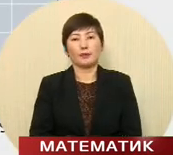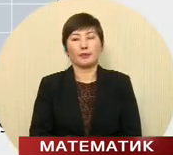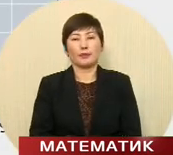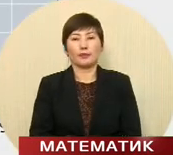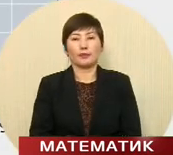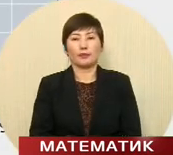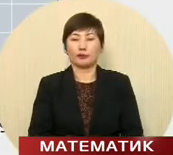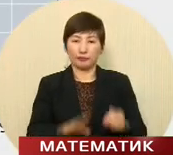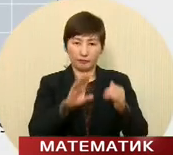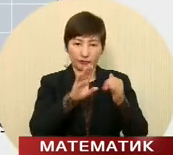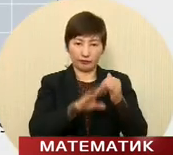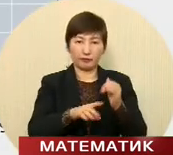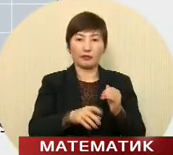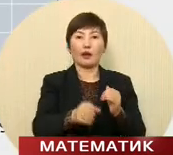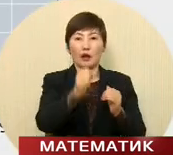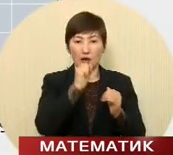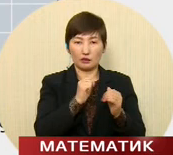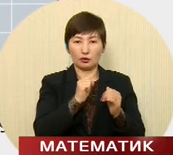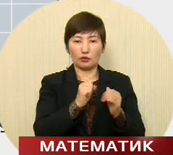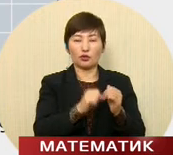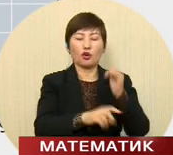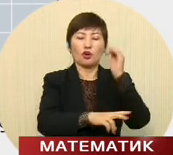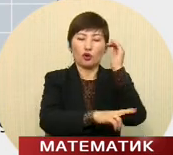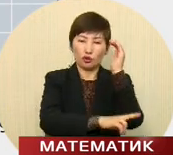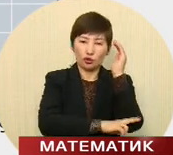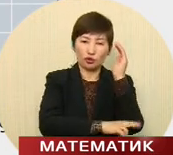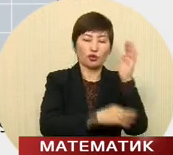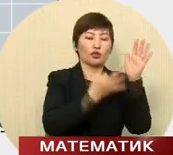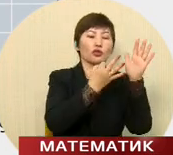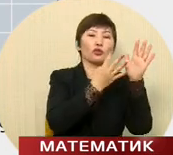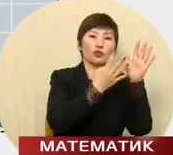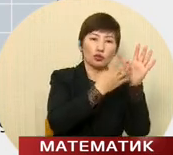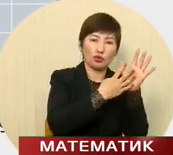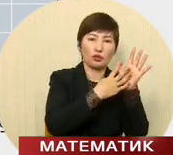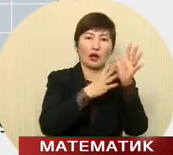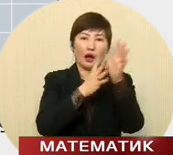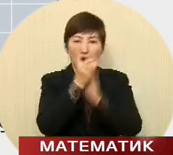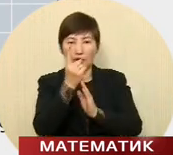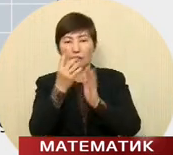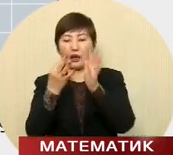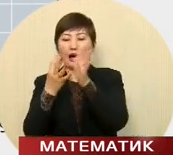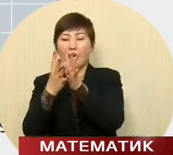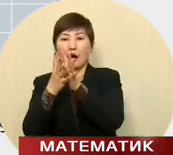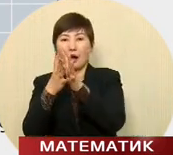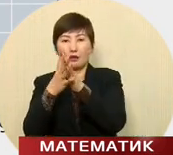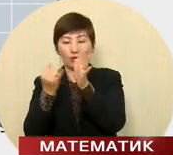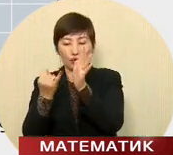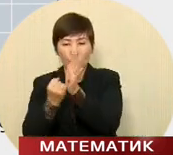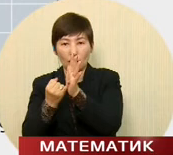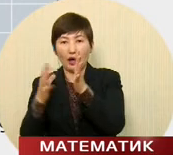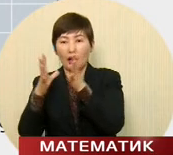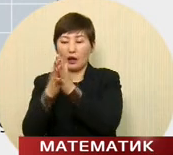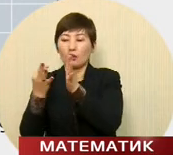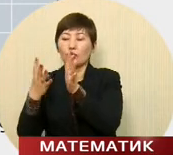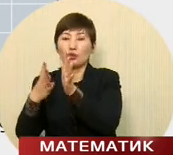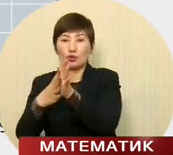За дараагийн асуулт нь тухайн өдрийн 9, 11, 16, 19 цагуудад агаарын